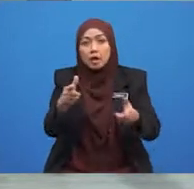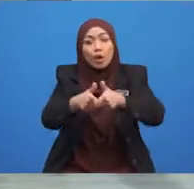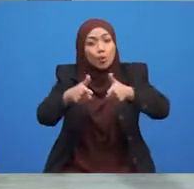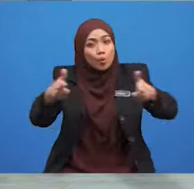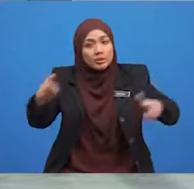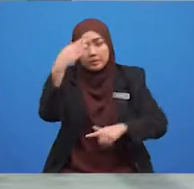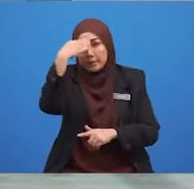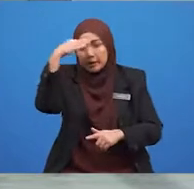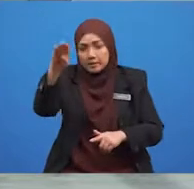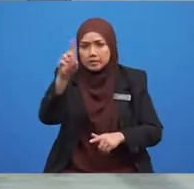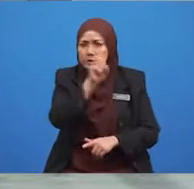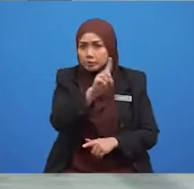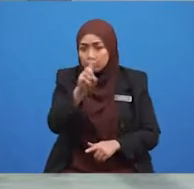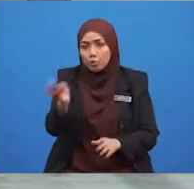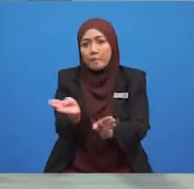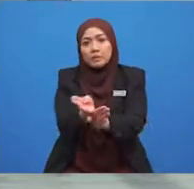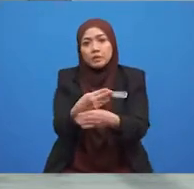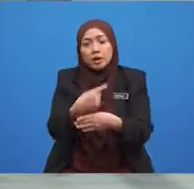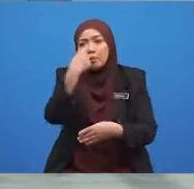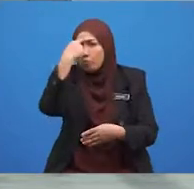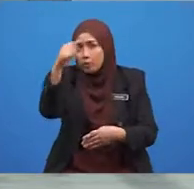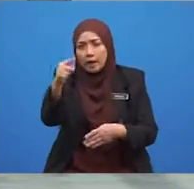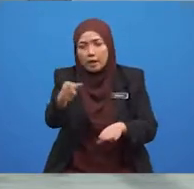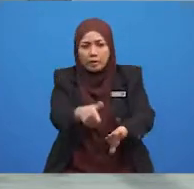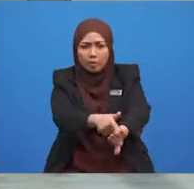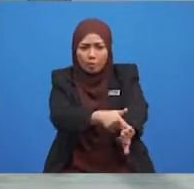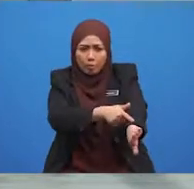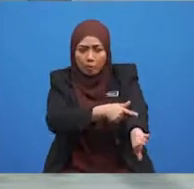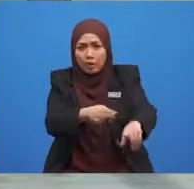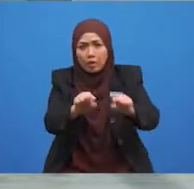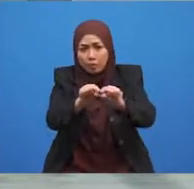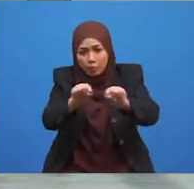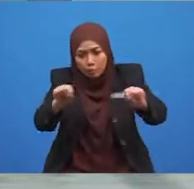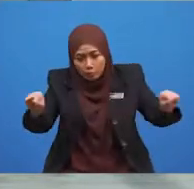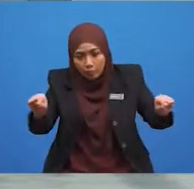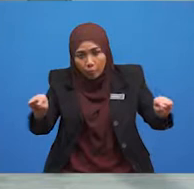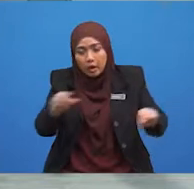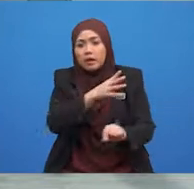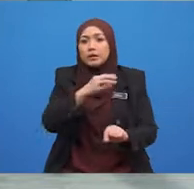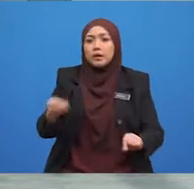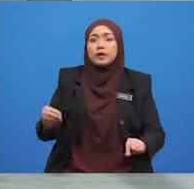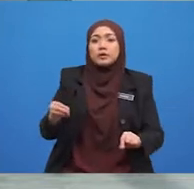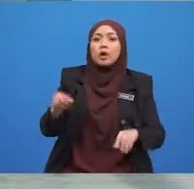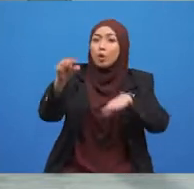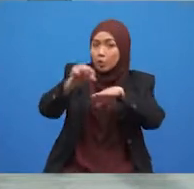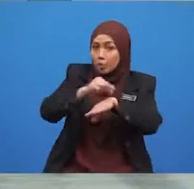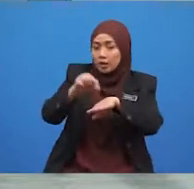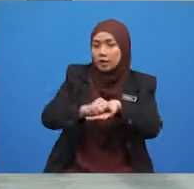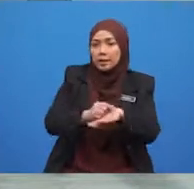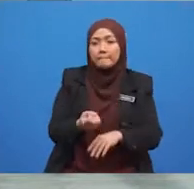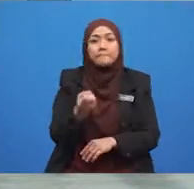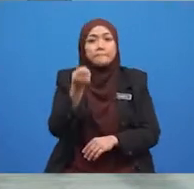bagi suatu bentuk bukan garis lurus dengan menggunakan beberapa kaedah yang